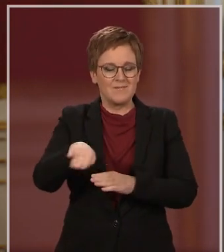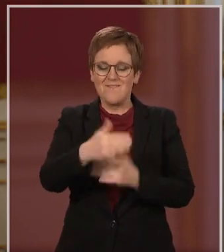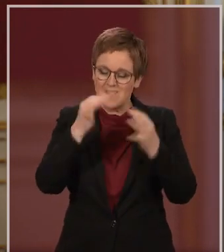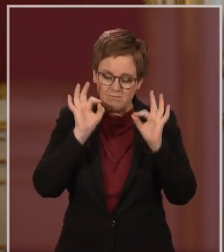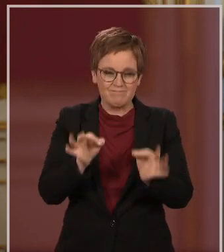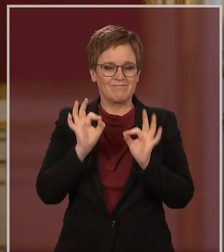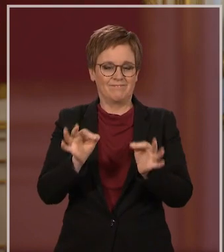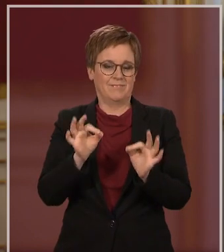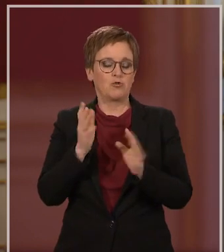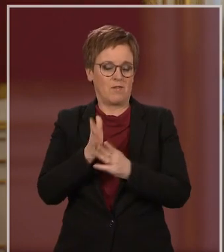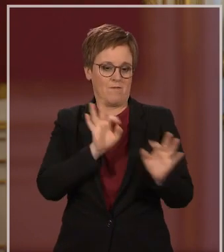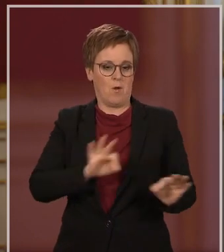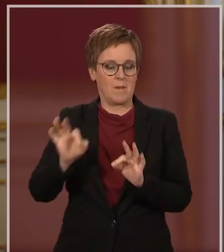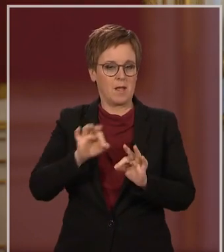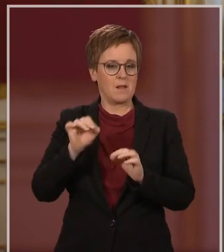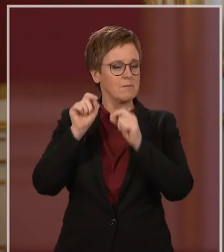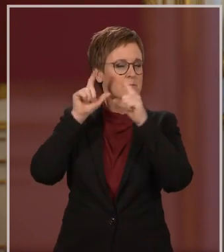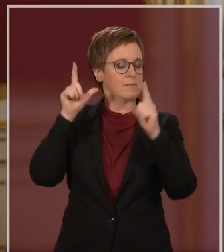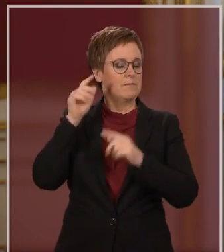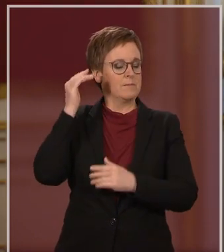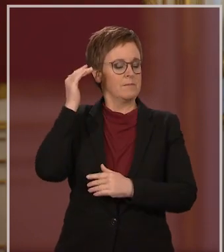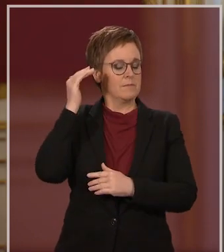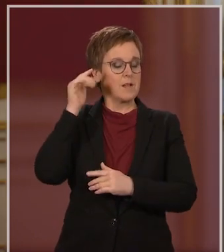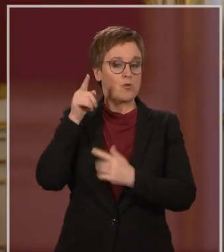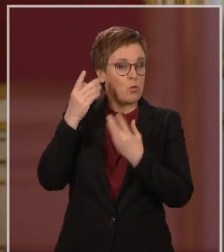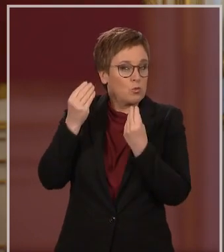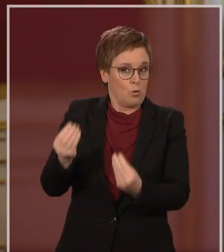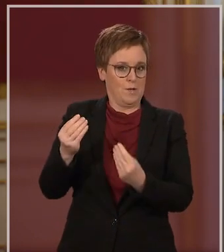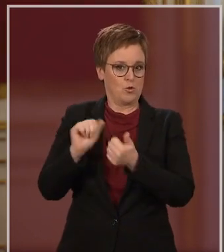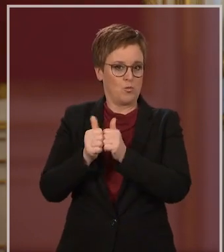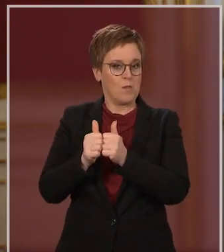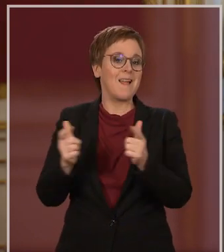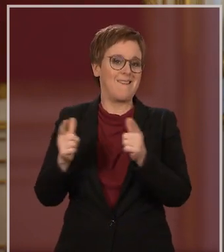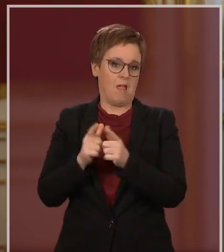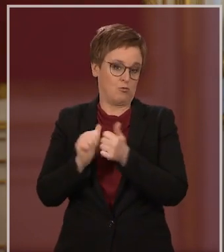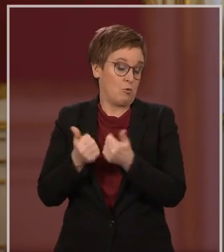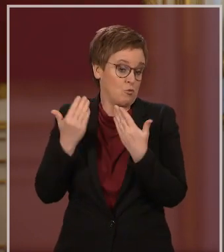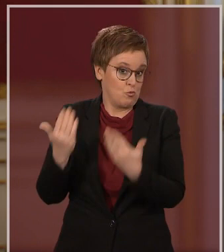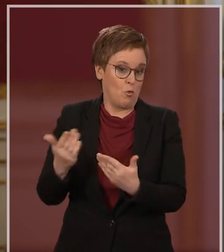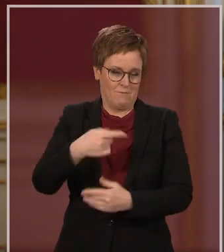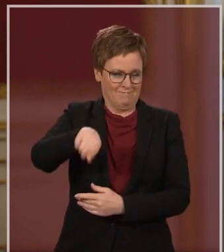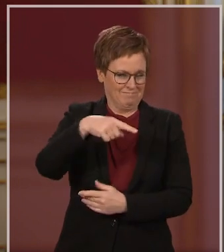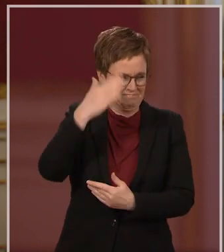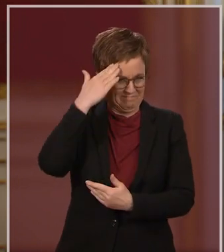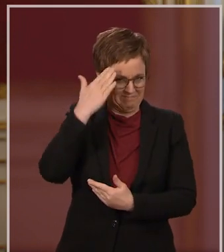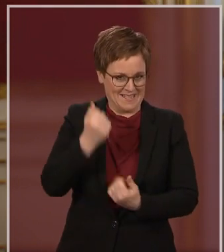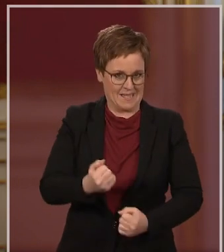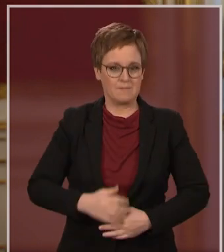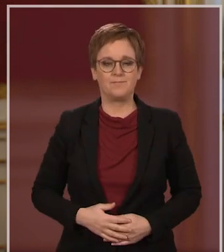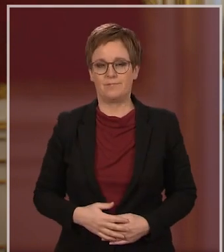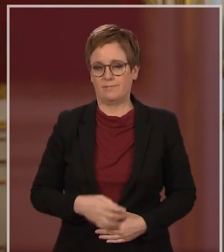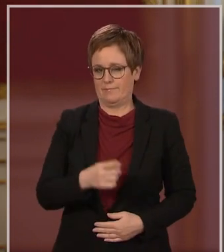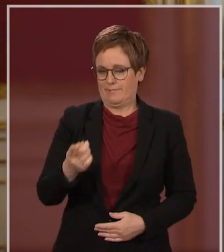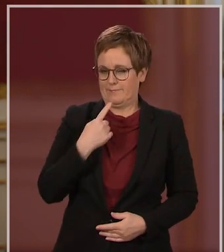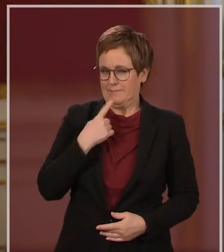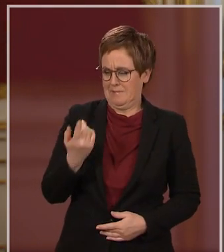ideal wäre. Sie kennen solche Bilder. Das ist charakteristisch für Leistungssportlerinnen. Manche